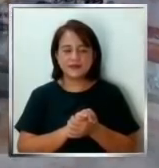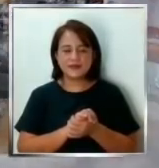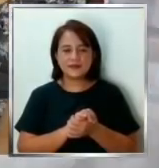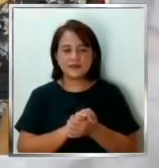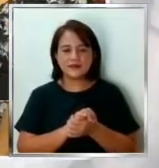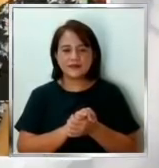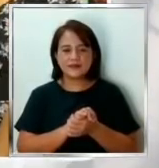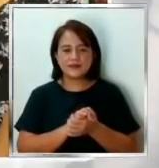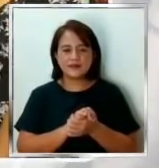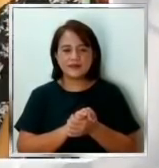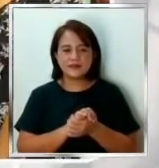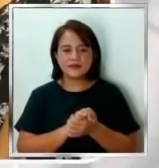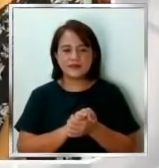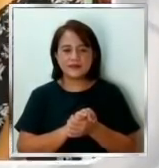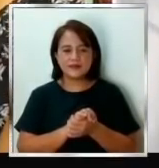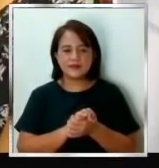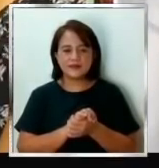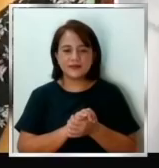pagbangon.